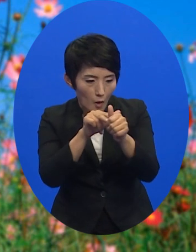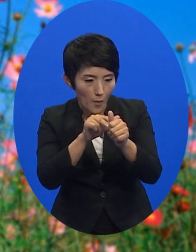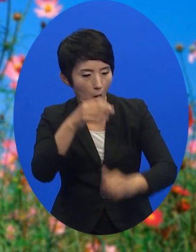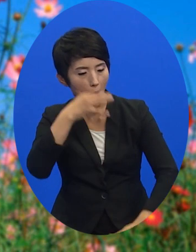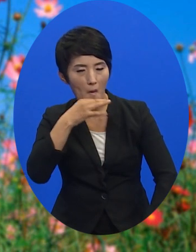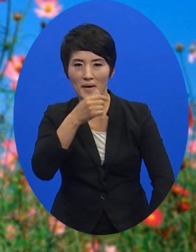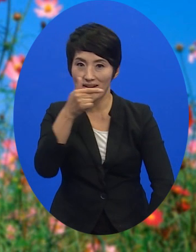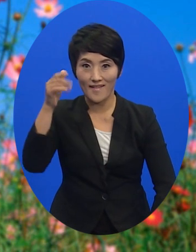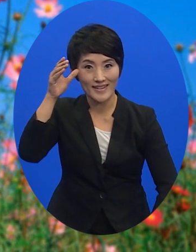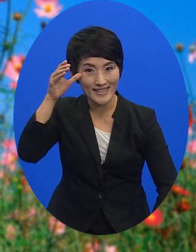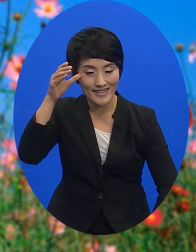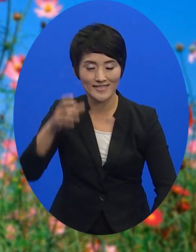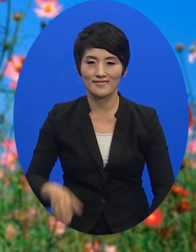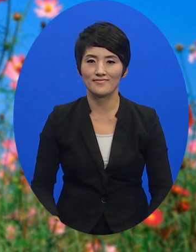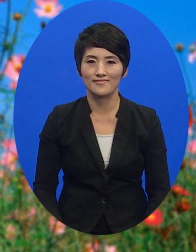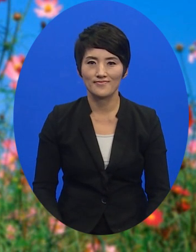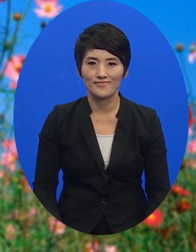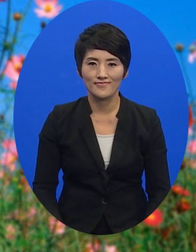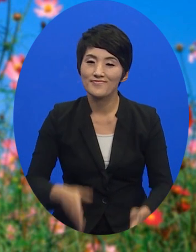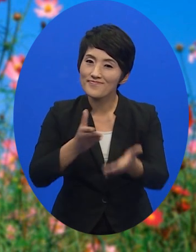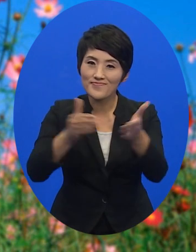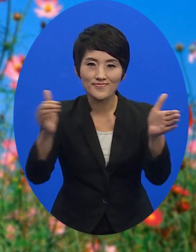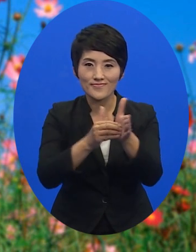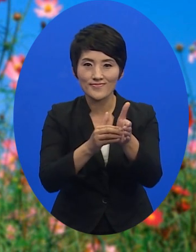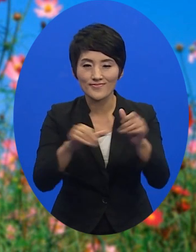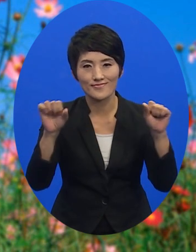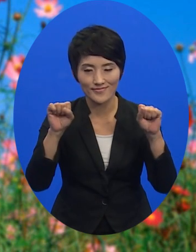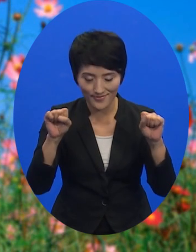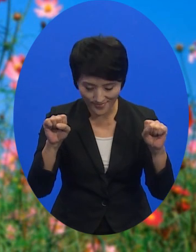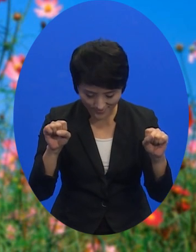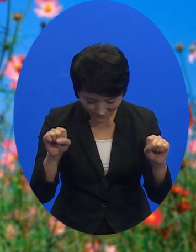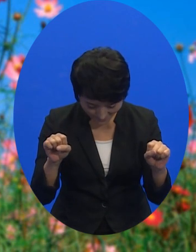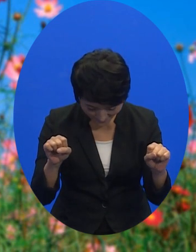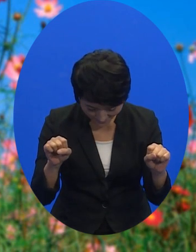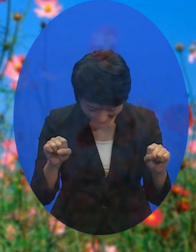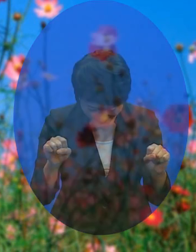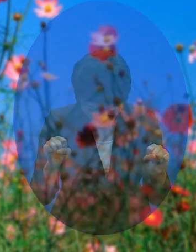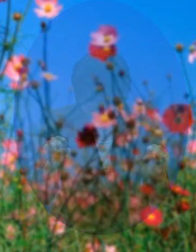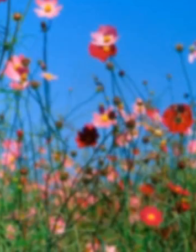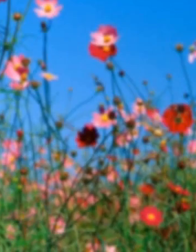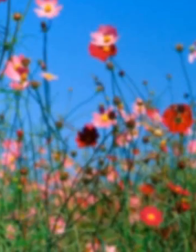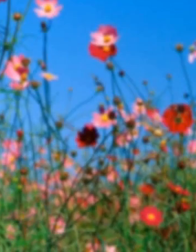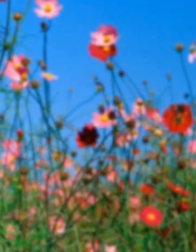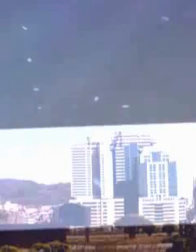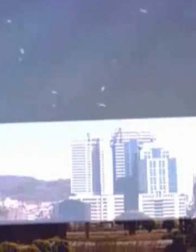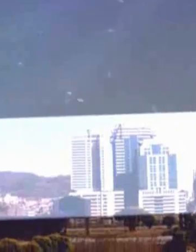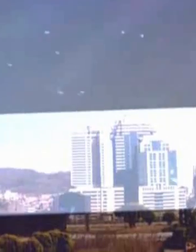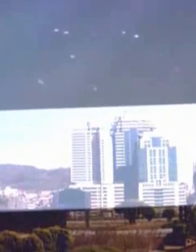가져올 것으로 기대됩니다. 이상 날씨온 뉴스는 여기까지입니다. 감사합니다.